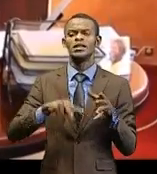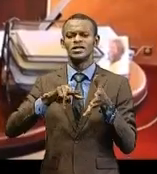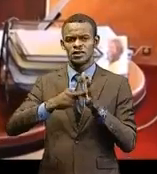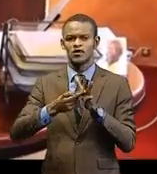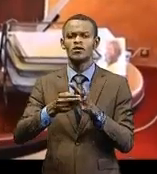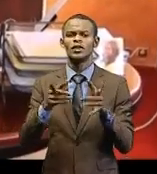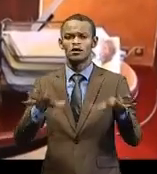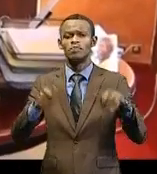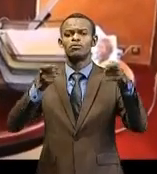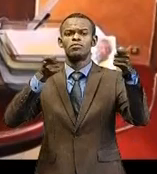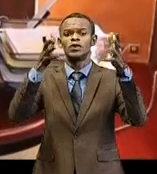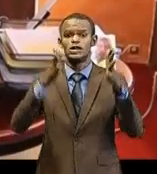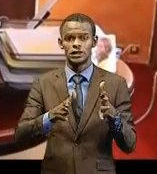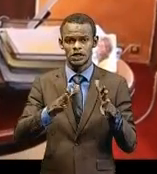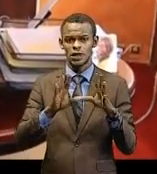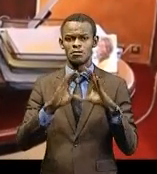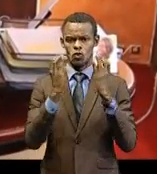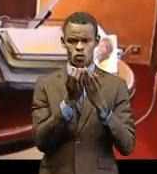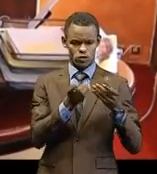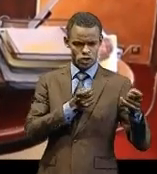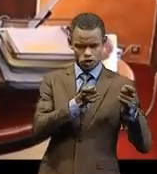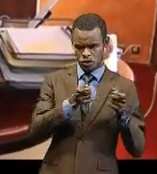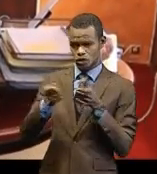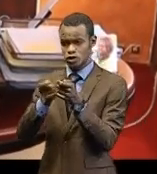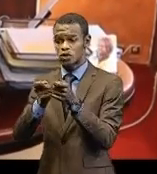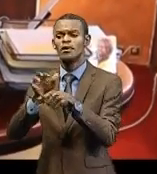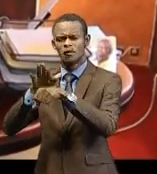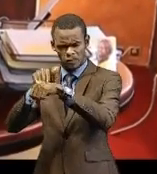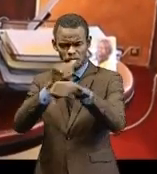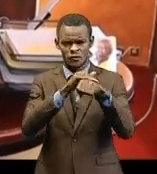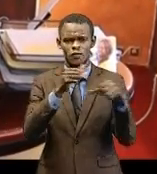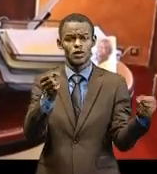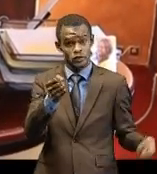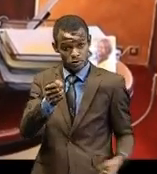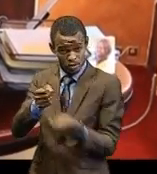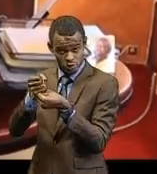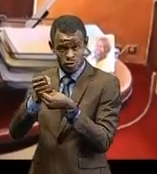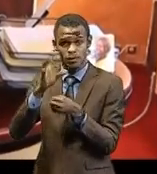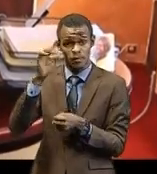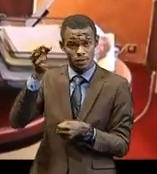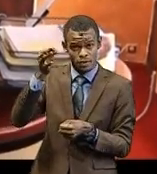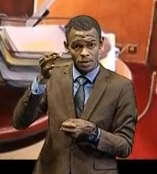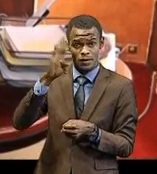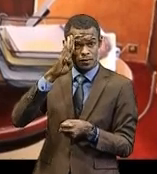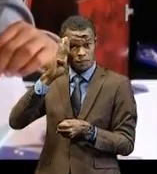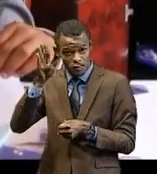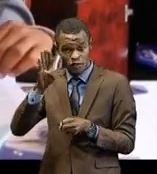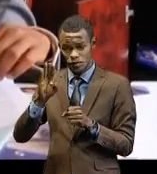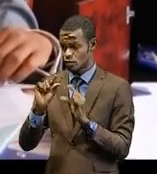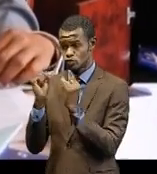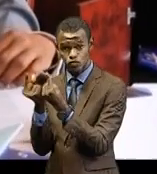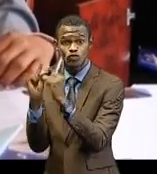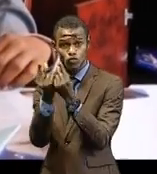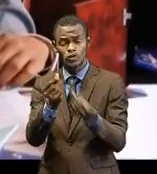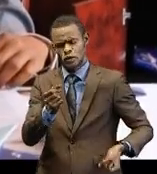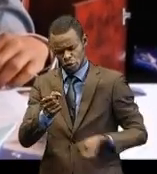de joindre leurs efforts à ceux des forces de défense et de sécurité pour faire échec aux manœuvres macabres